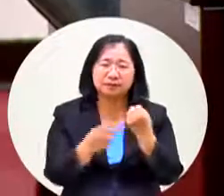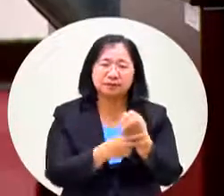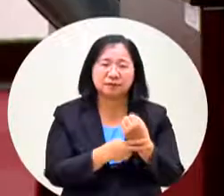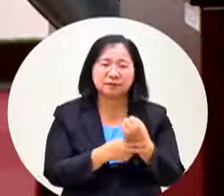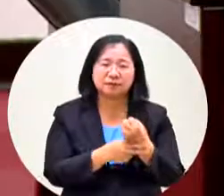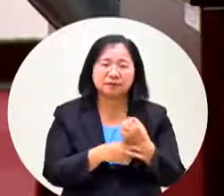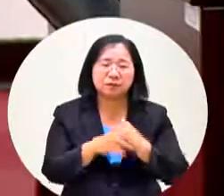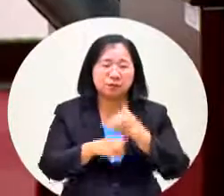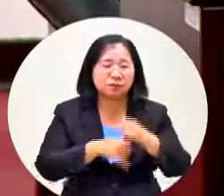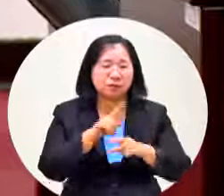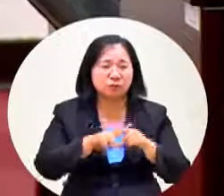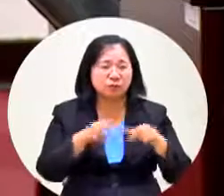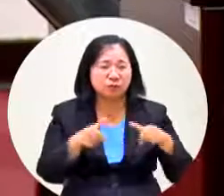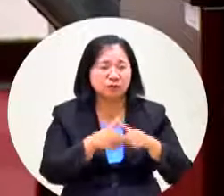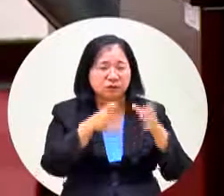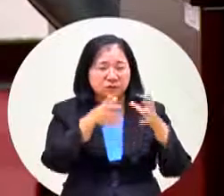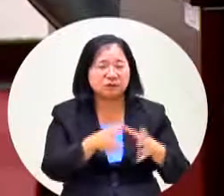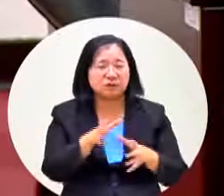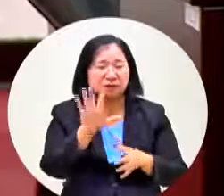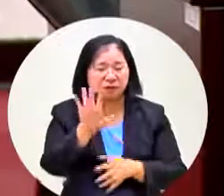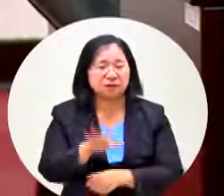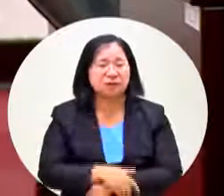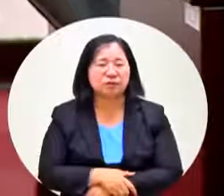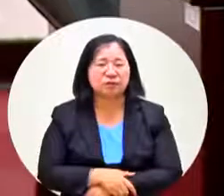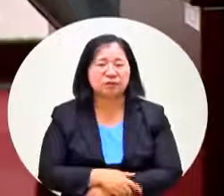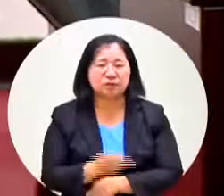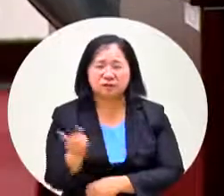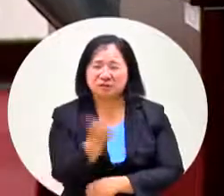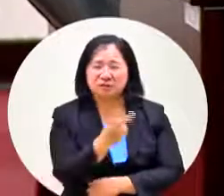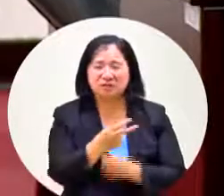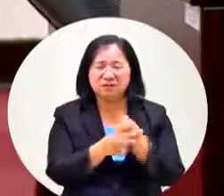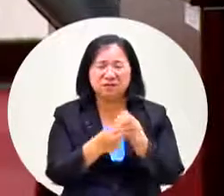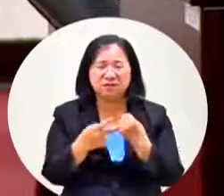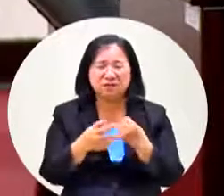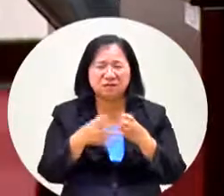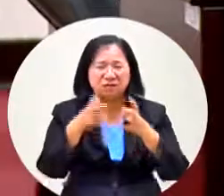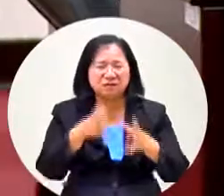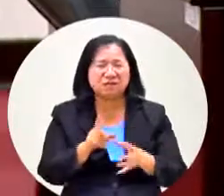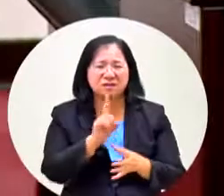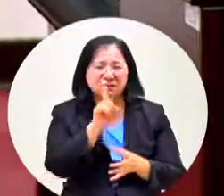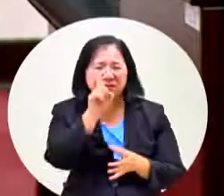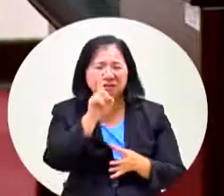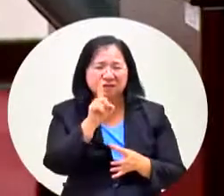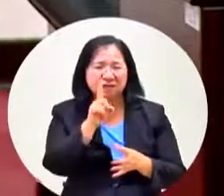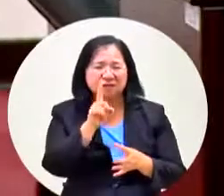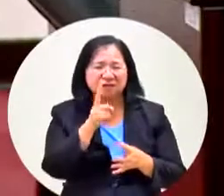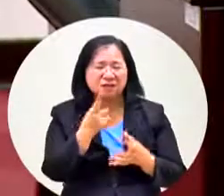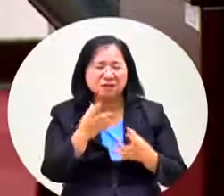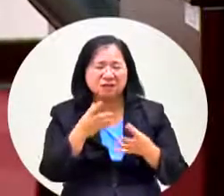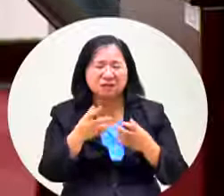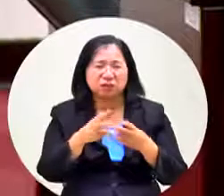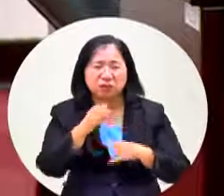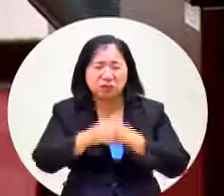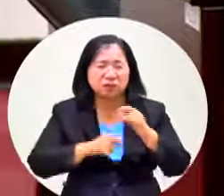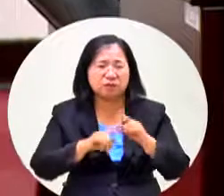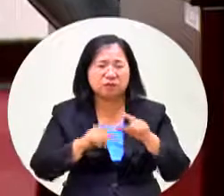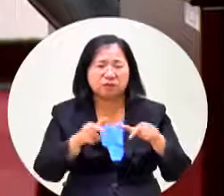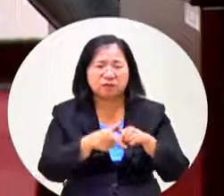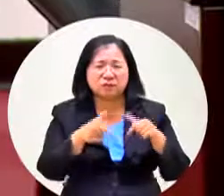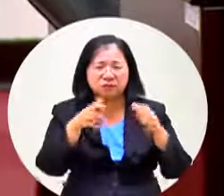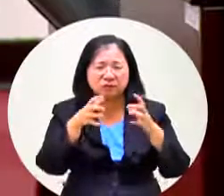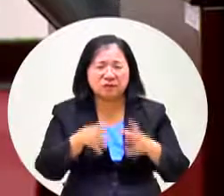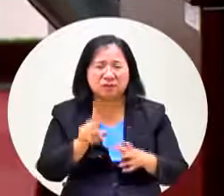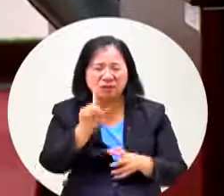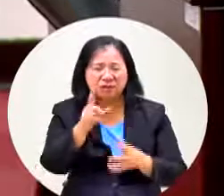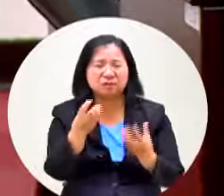人口内底，没有一个里民活动中心，会感觉怪怪的。啊，所以这个案是不是讲啊，